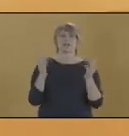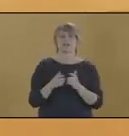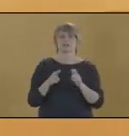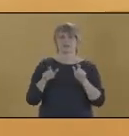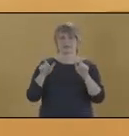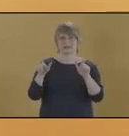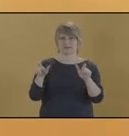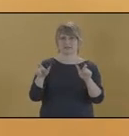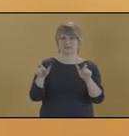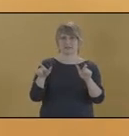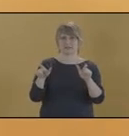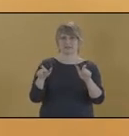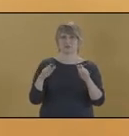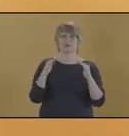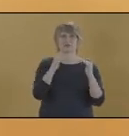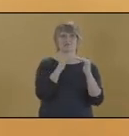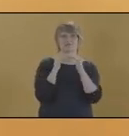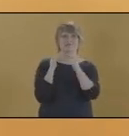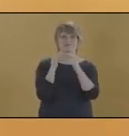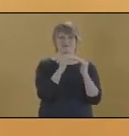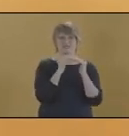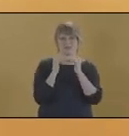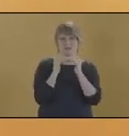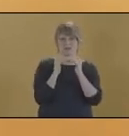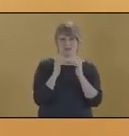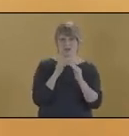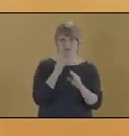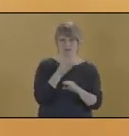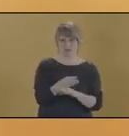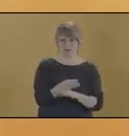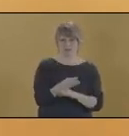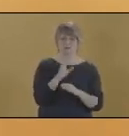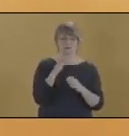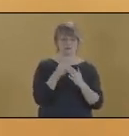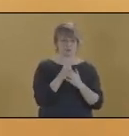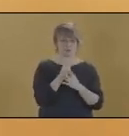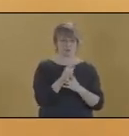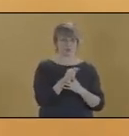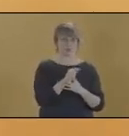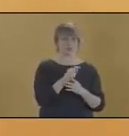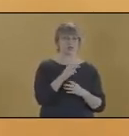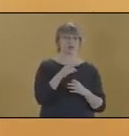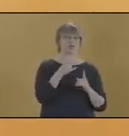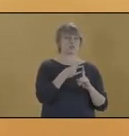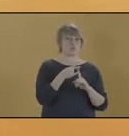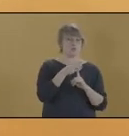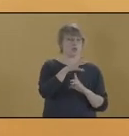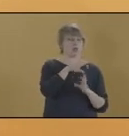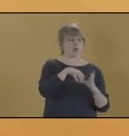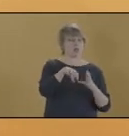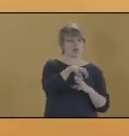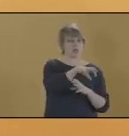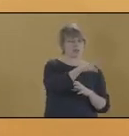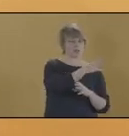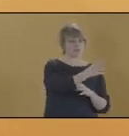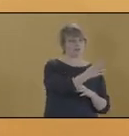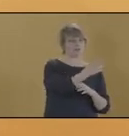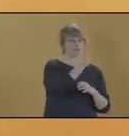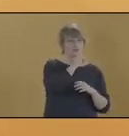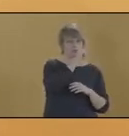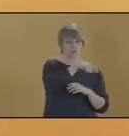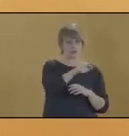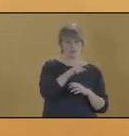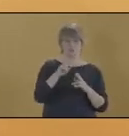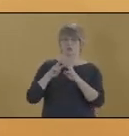einen Peer-Ansatz. Das heißt, wir haben sowohl in die Entwicklung des Toolkits als jetzt auch bei der Umsetzung in